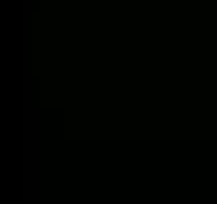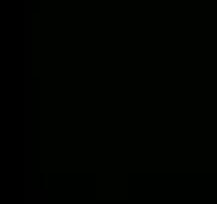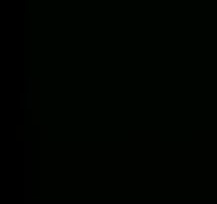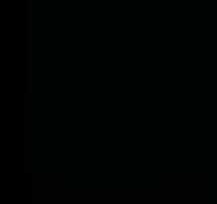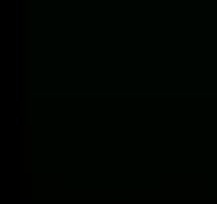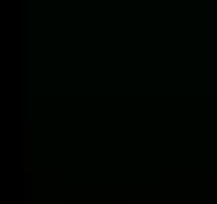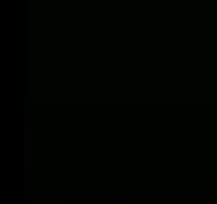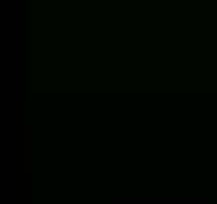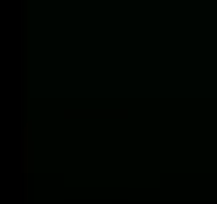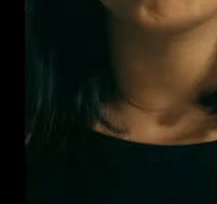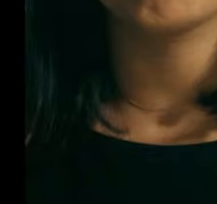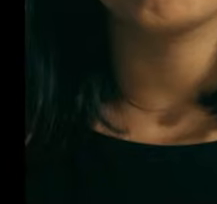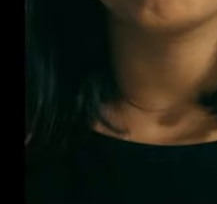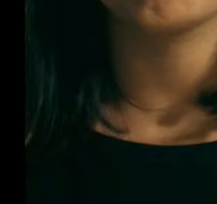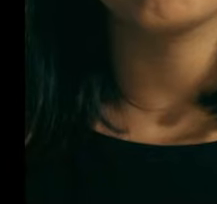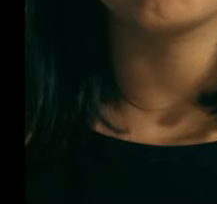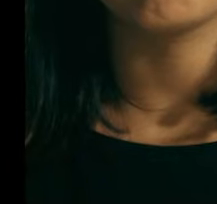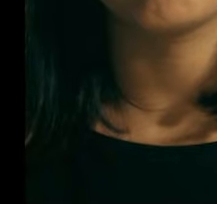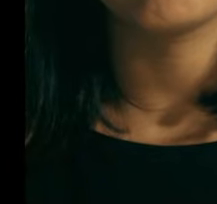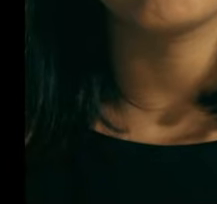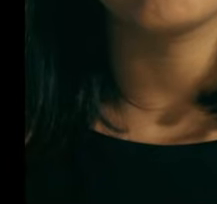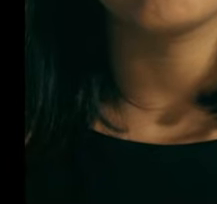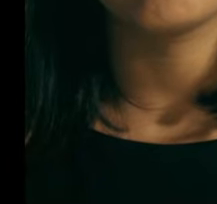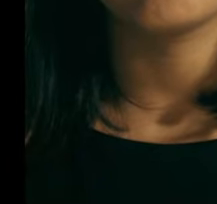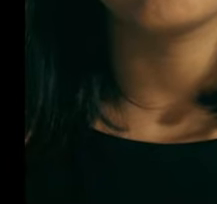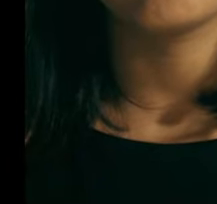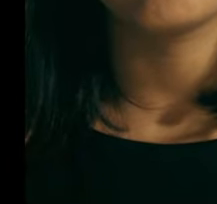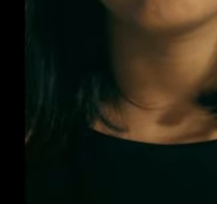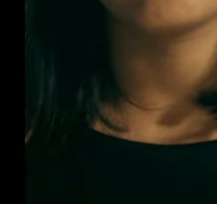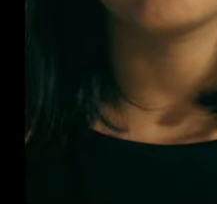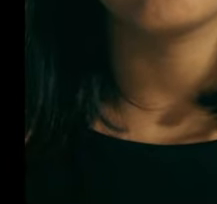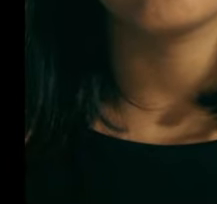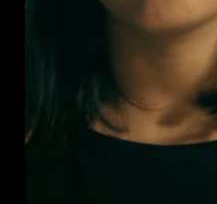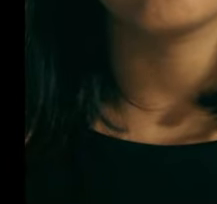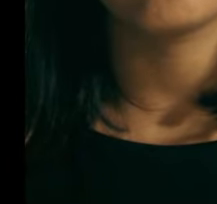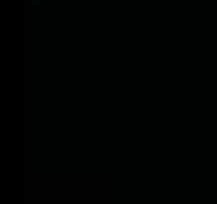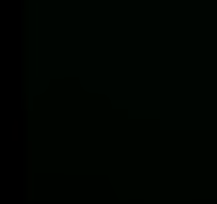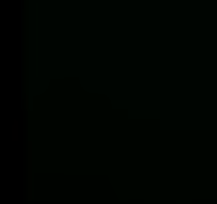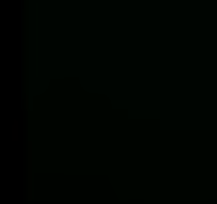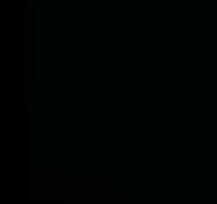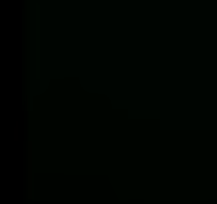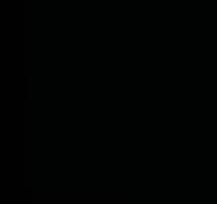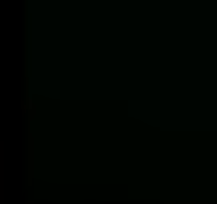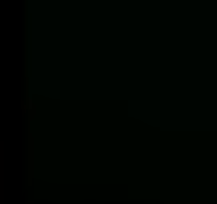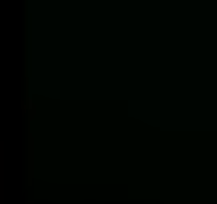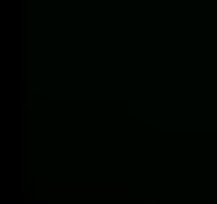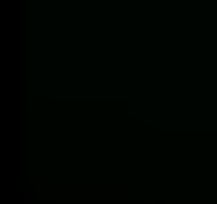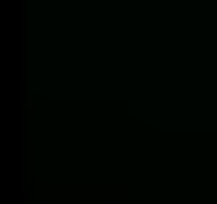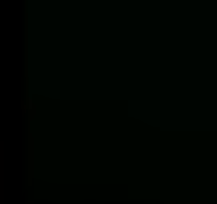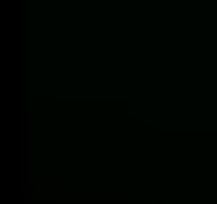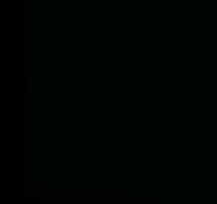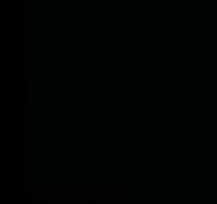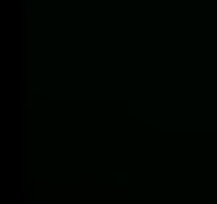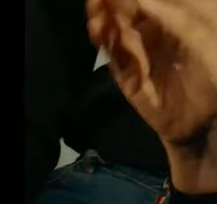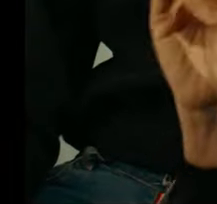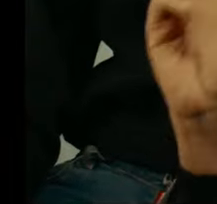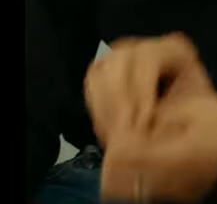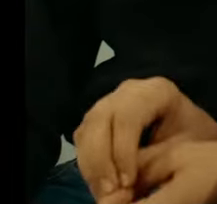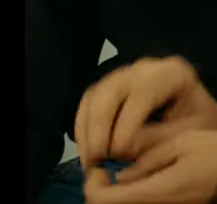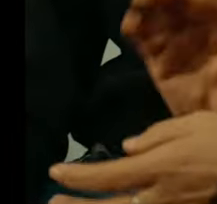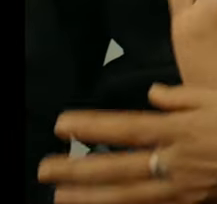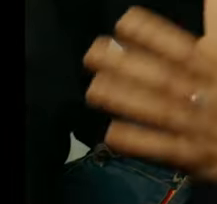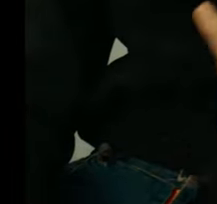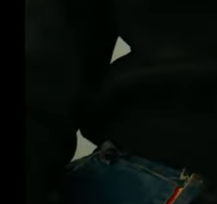في الفيلم هذا باش نحاول نحكي حكيت بنت ألفا. ألفا عندها 4 بنات.